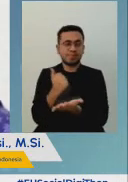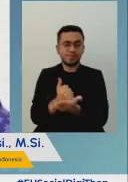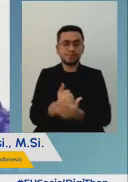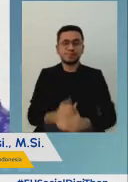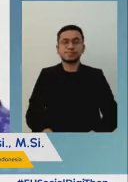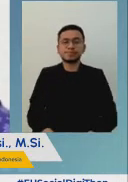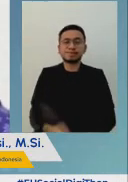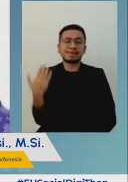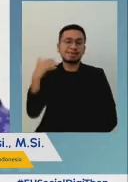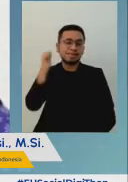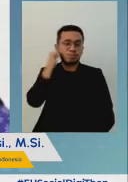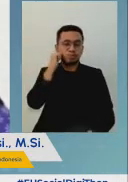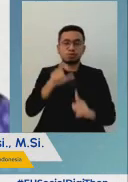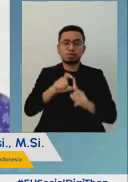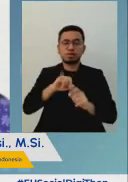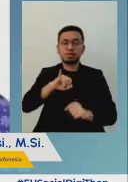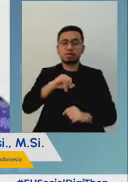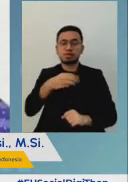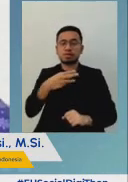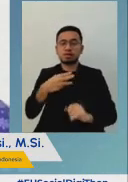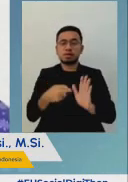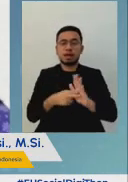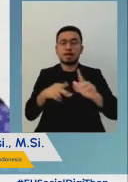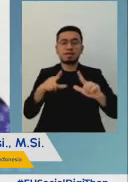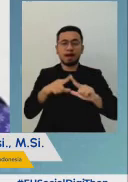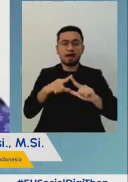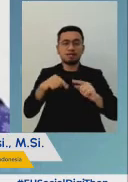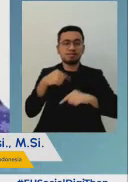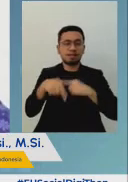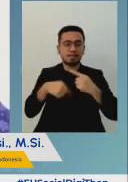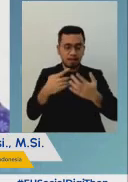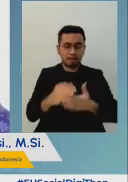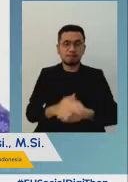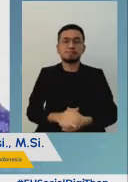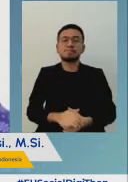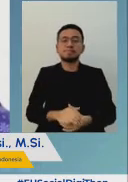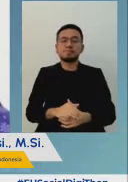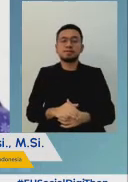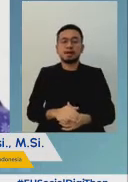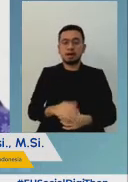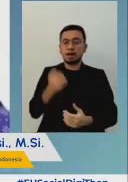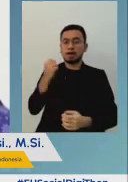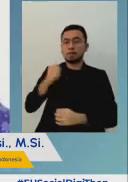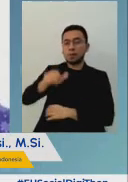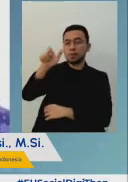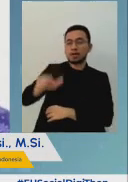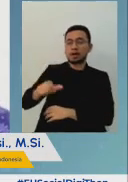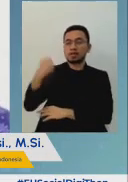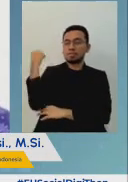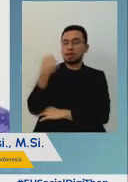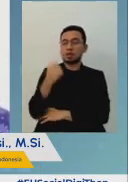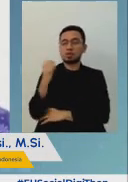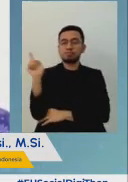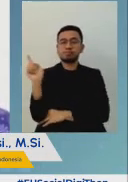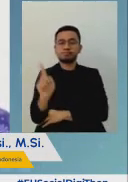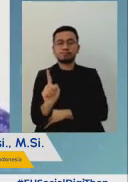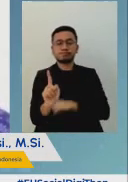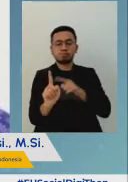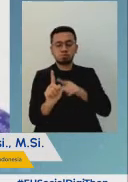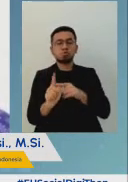sampaikan, sebenarnya nih ketika, kenapa ya sampai seseorang tuh melakukan? Mungkin karena dia memang kurang cinta di dalam